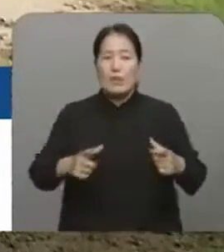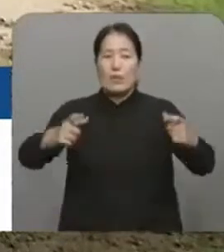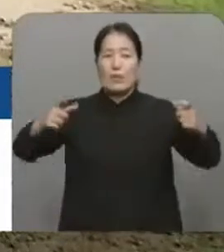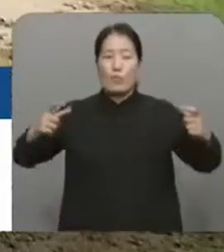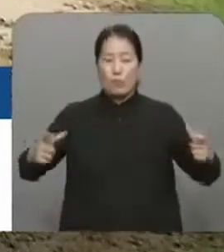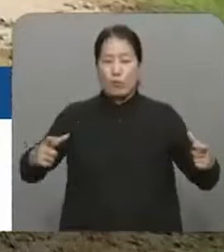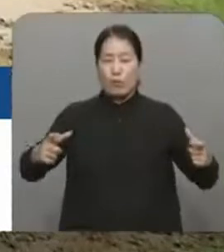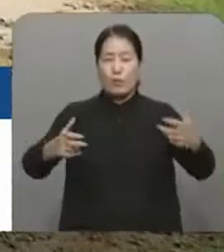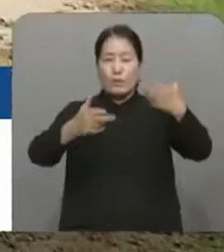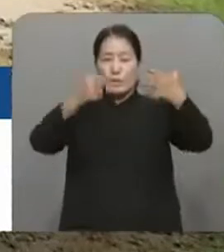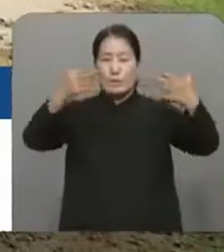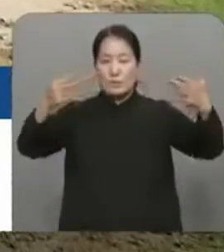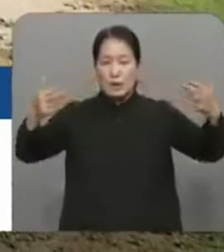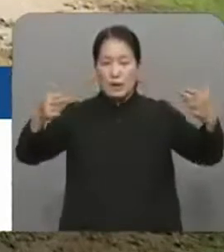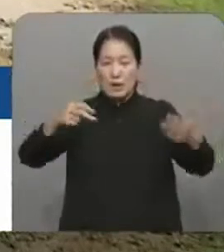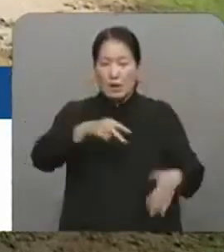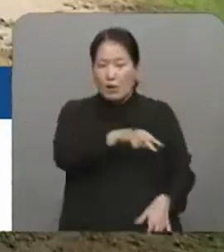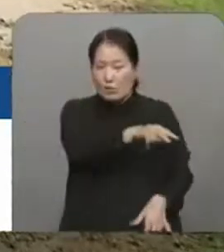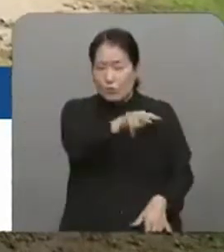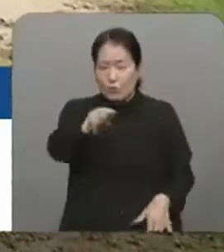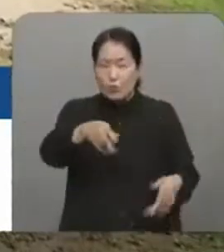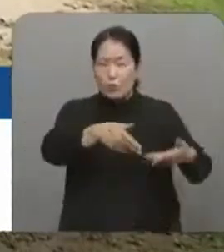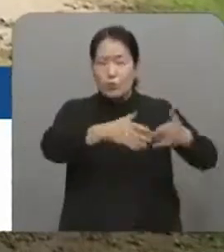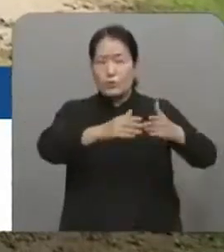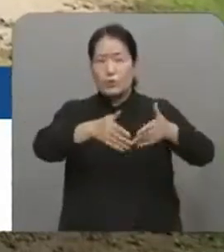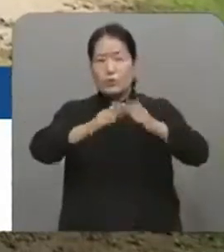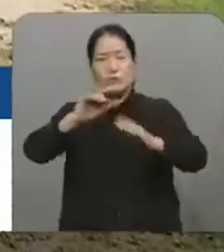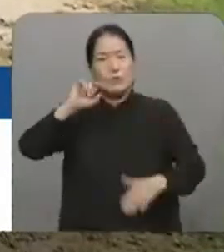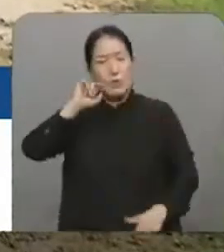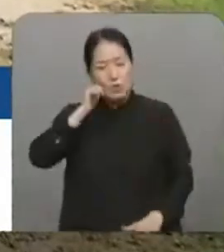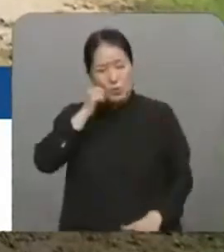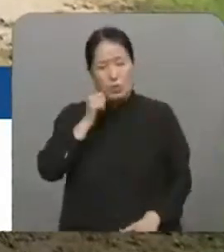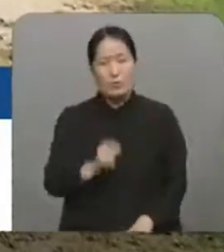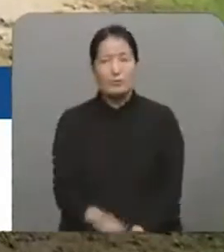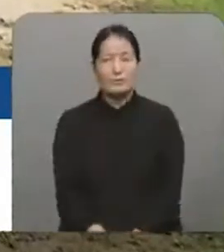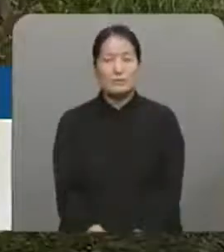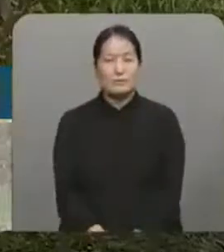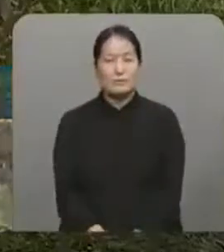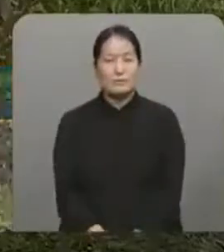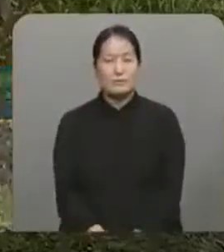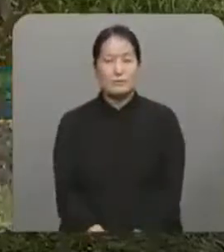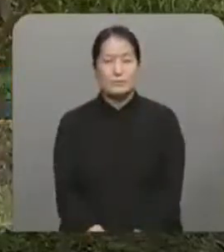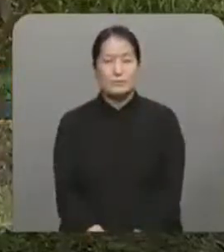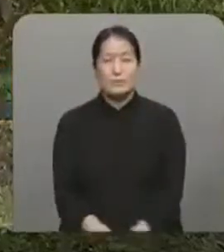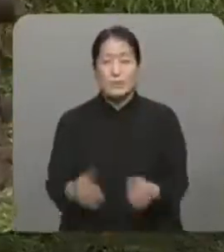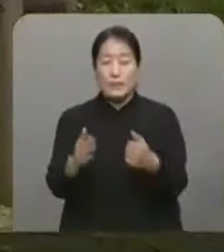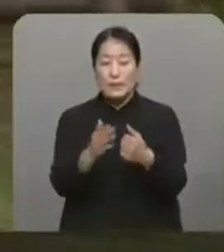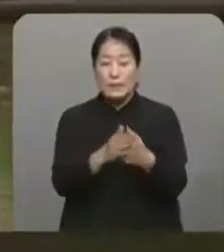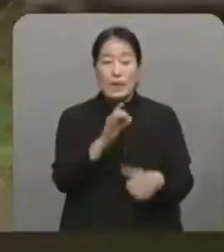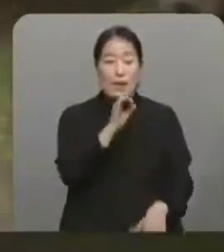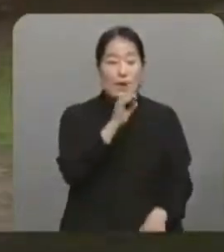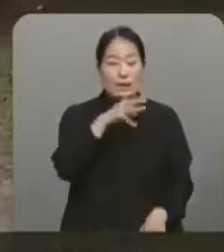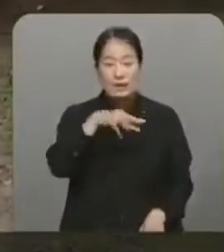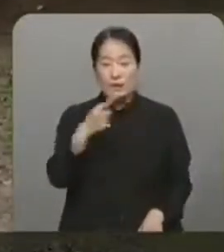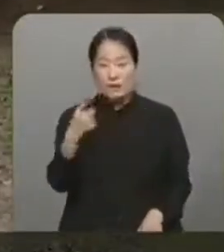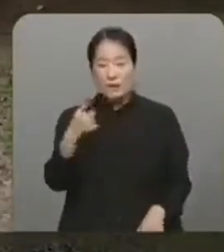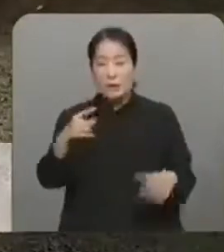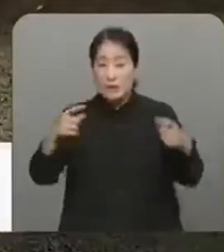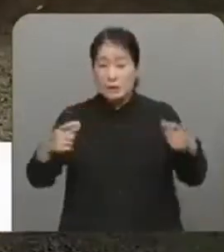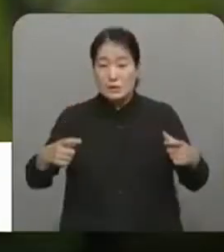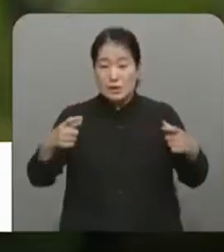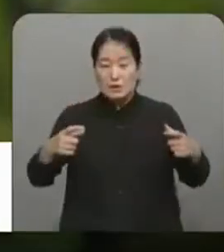넓은 면적의 임야를 다 센서를 설치하기는 좀 어려워서 이렇게. 이 때문에 강릉과